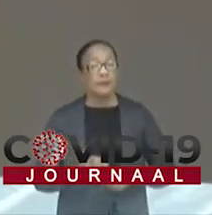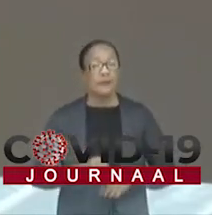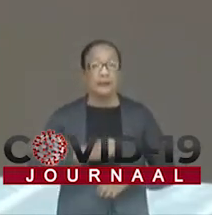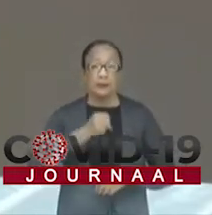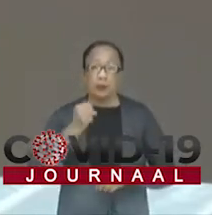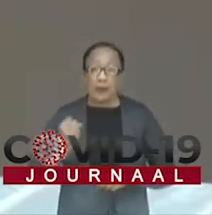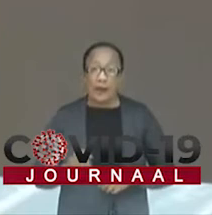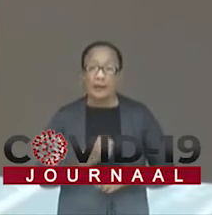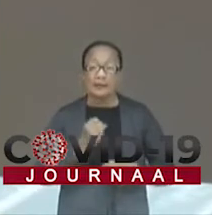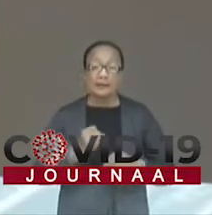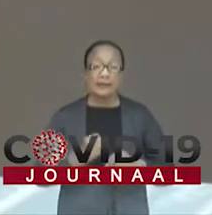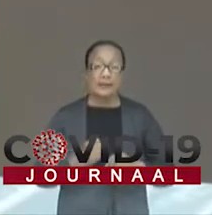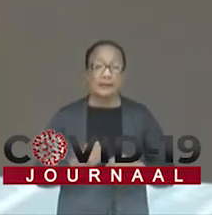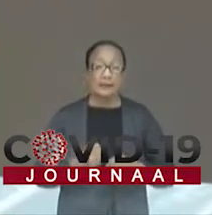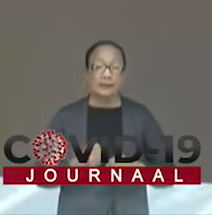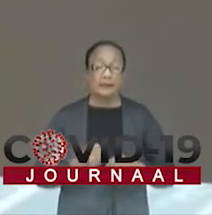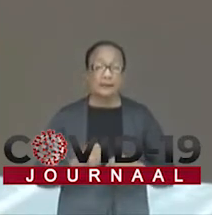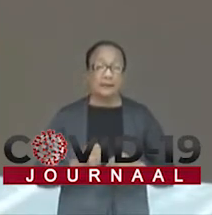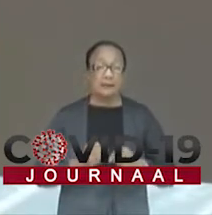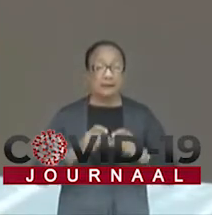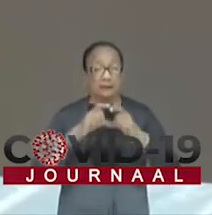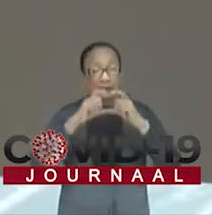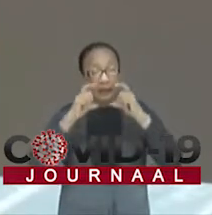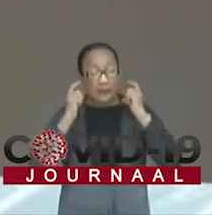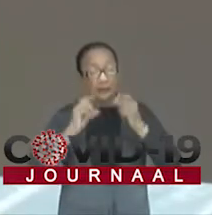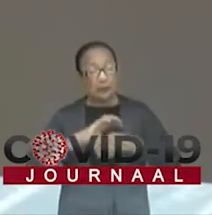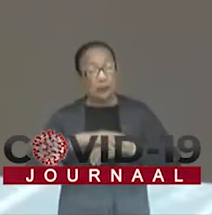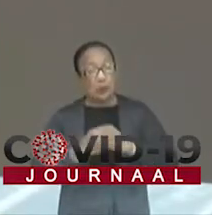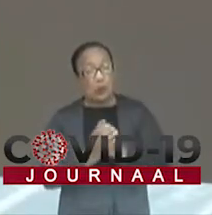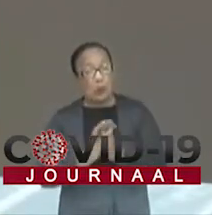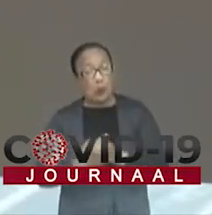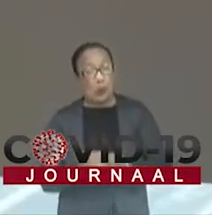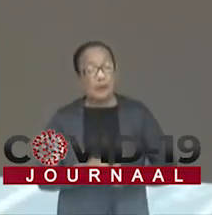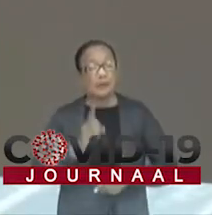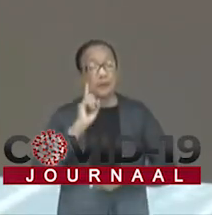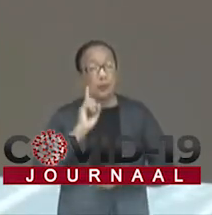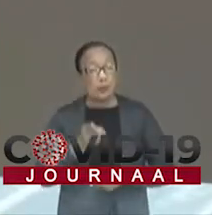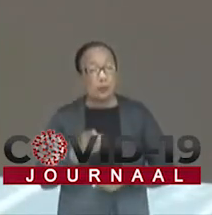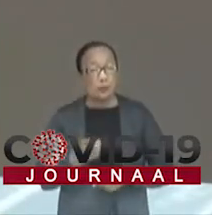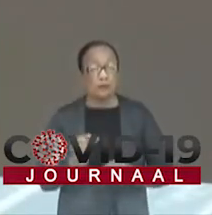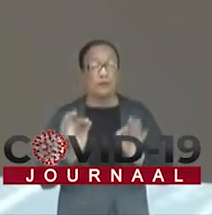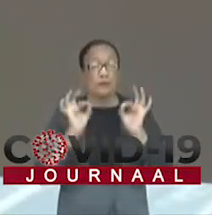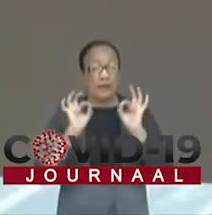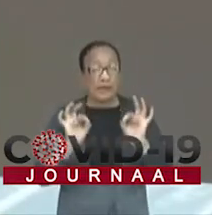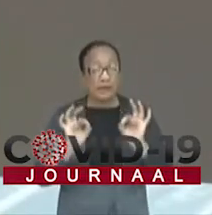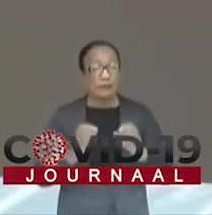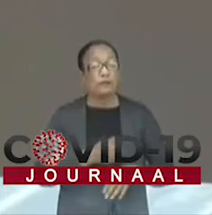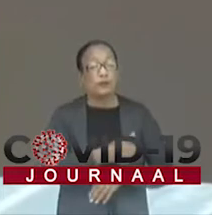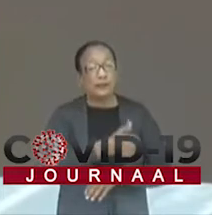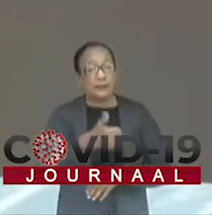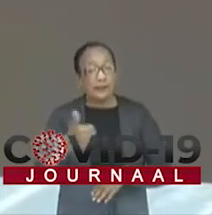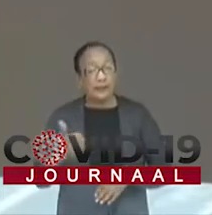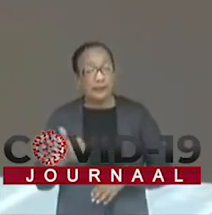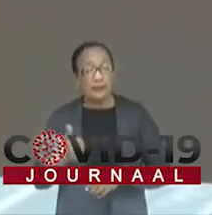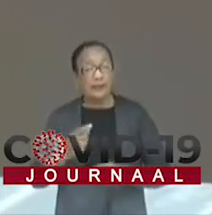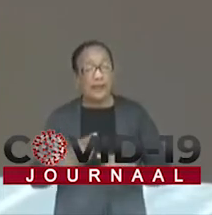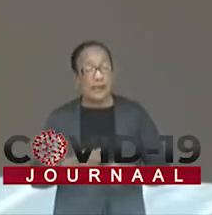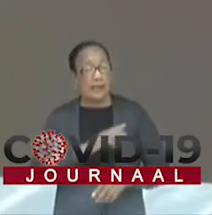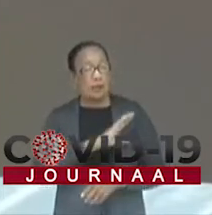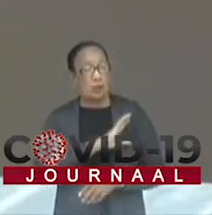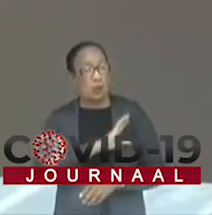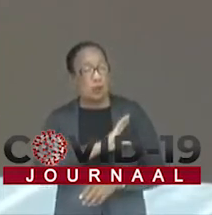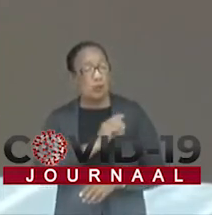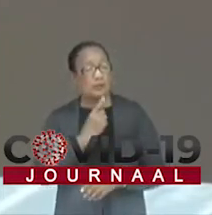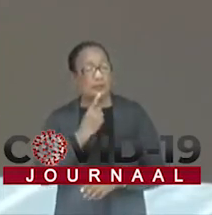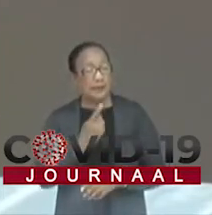acht blijven nemen, klinkt cliché, maar het is nou het belangrijkste dat we ons veilig zal houden. En daar wil ik ook gelijk